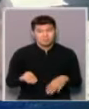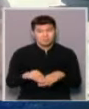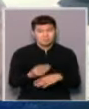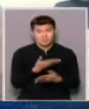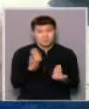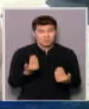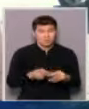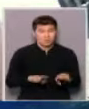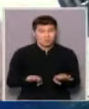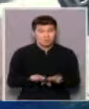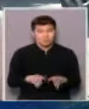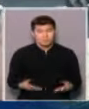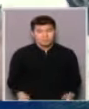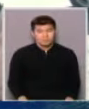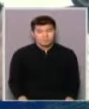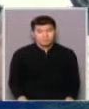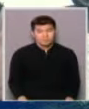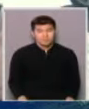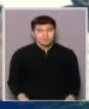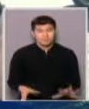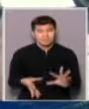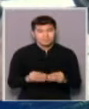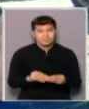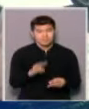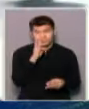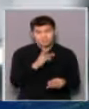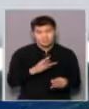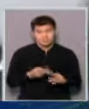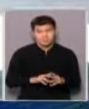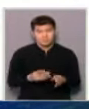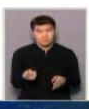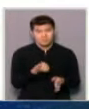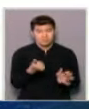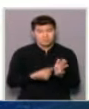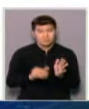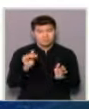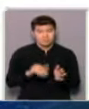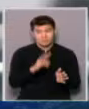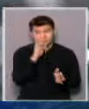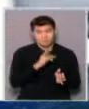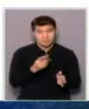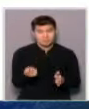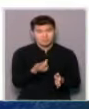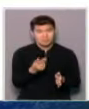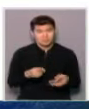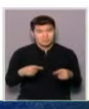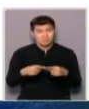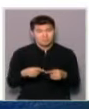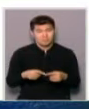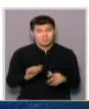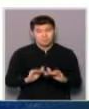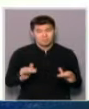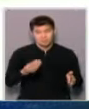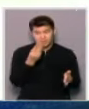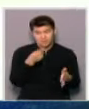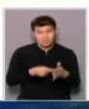жоқ. Жалғызбасы анам. Хабарласып, прогресс зарплата 60 мыңға. Аз. 60 мыңға, 60 мың квартира төлейсің бе, бала